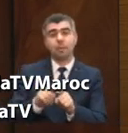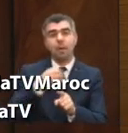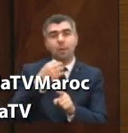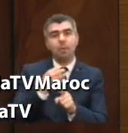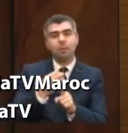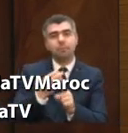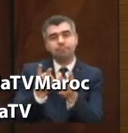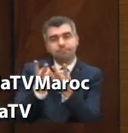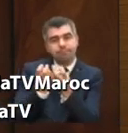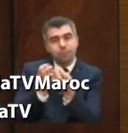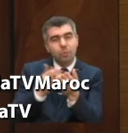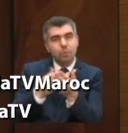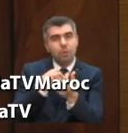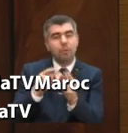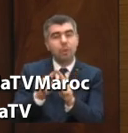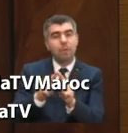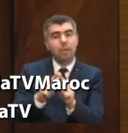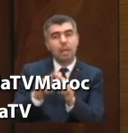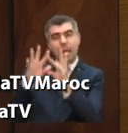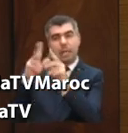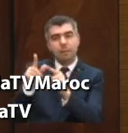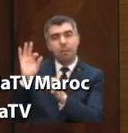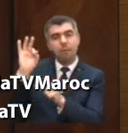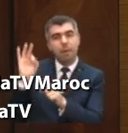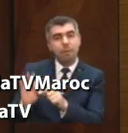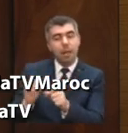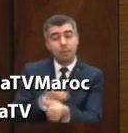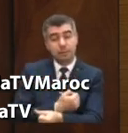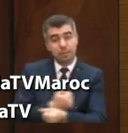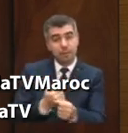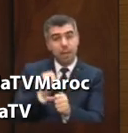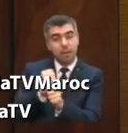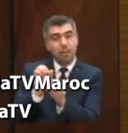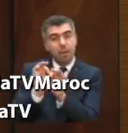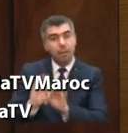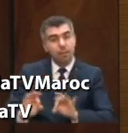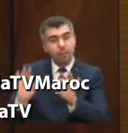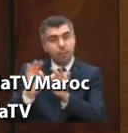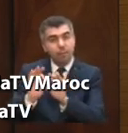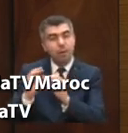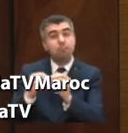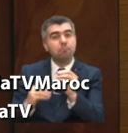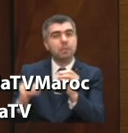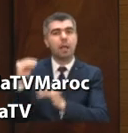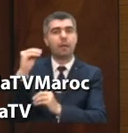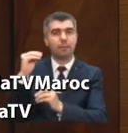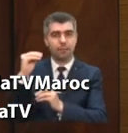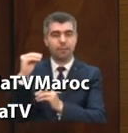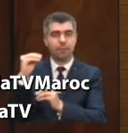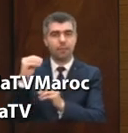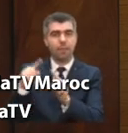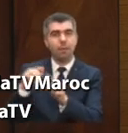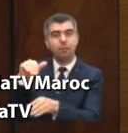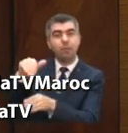لكم أن نسبة البطالة اليوم وعدد مناصب الشغل في القطاع المنظم وعدد المواطنين الذين سقطوا في الهشاشة في ارتفاع، وأن صندوق محاربة